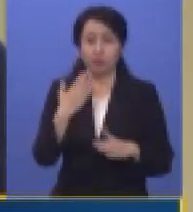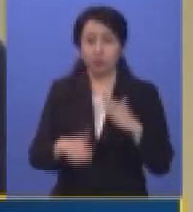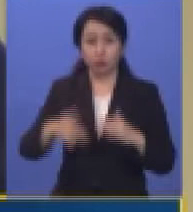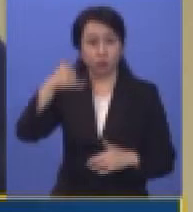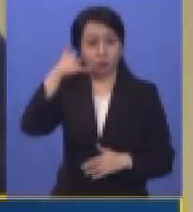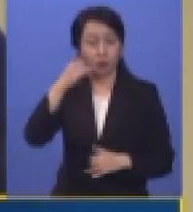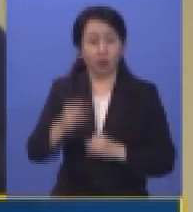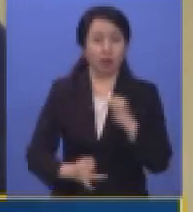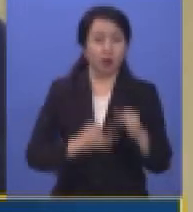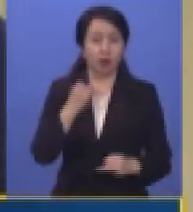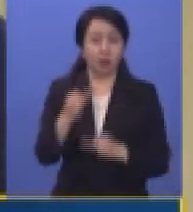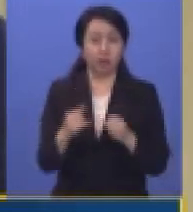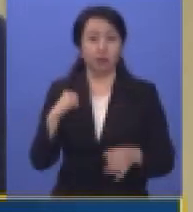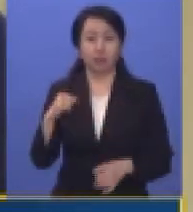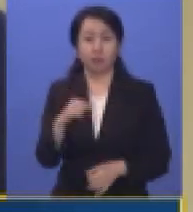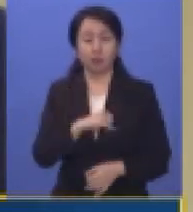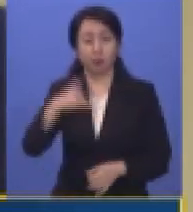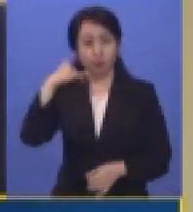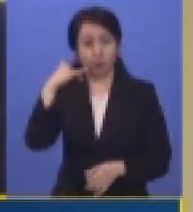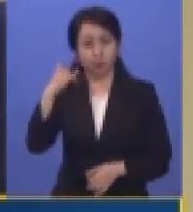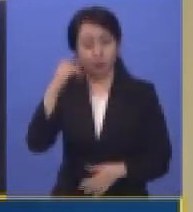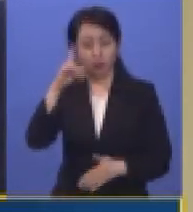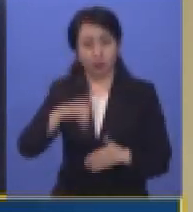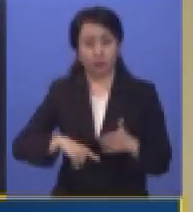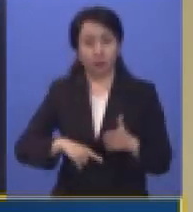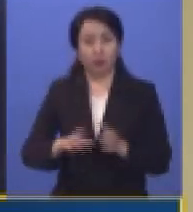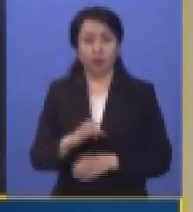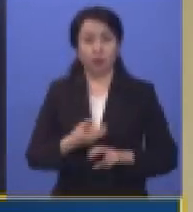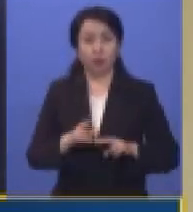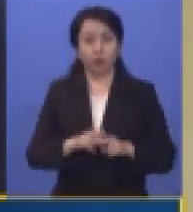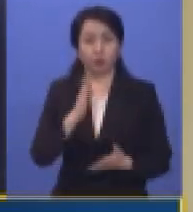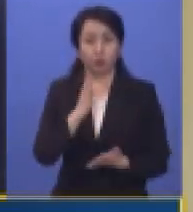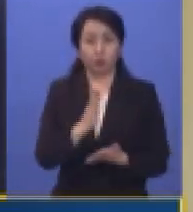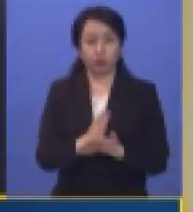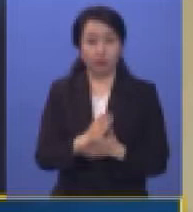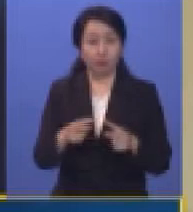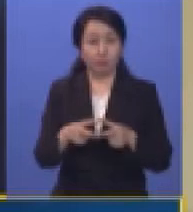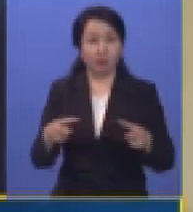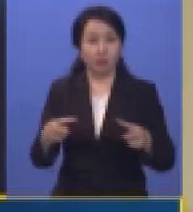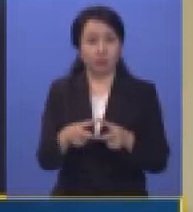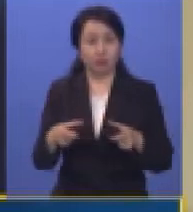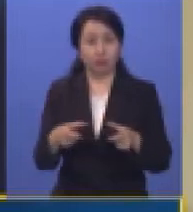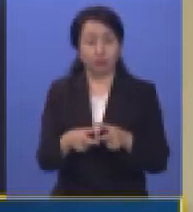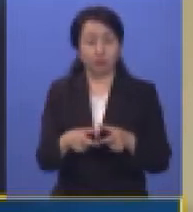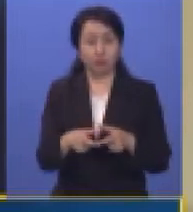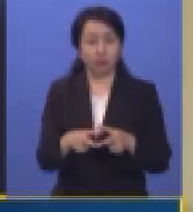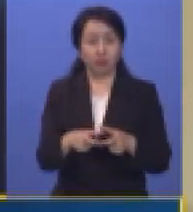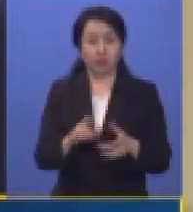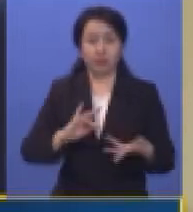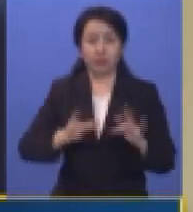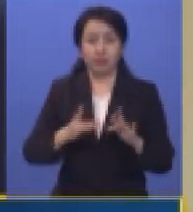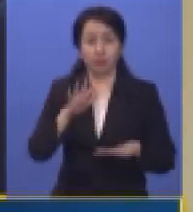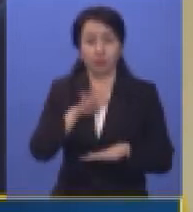телефонный разговор и самому перезвонить на доверенный номер, который указан на банковской карте, либо на сайте